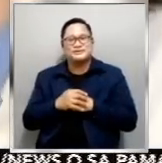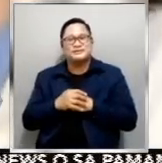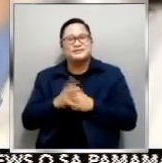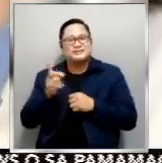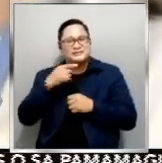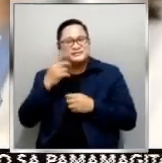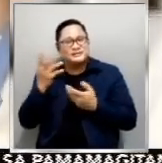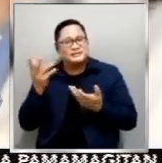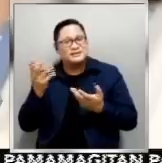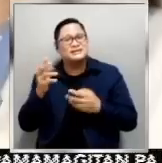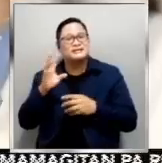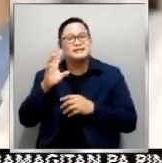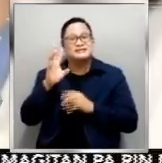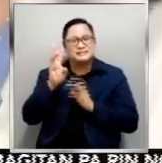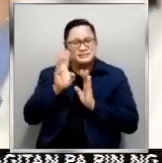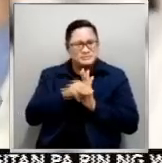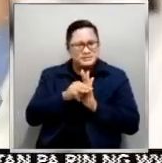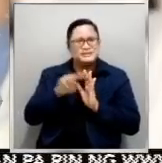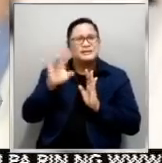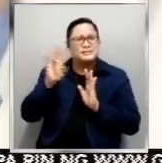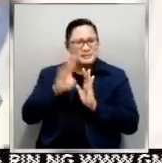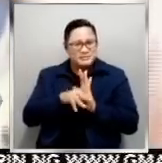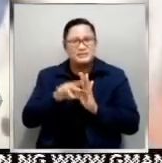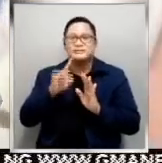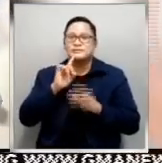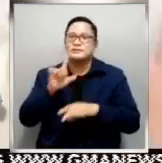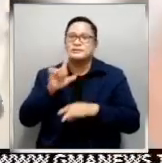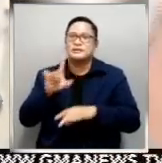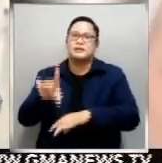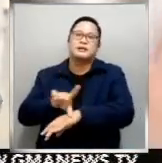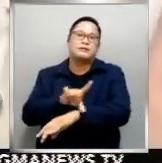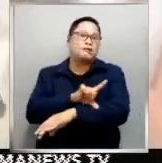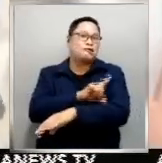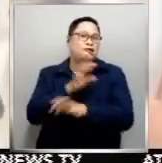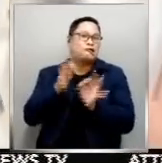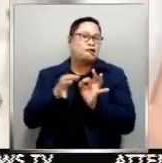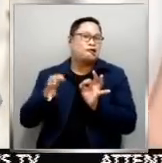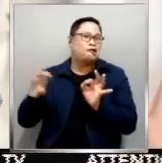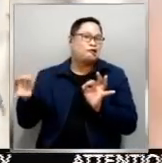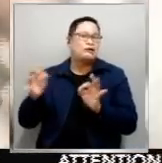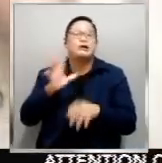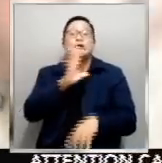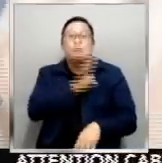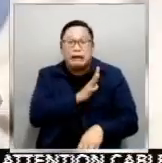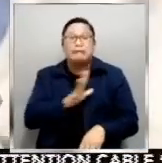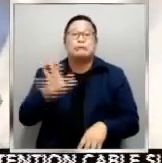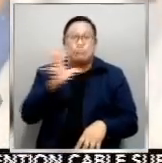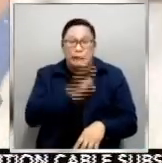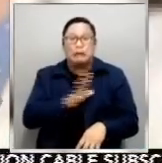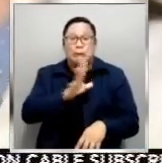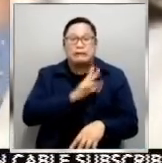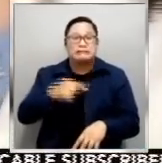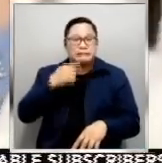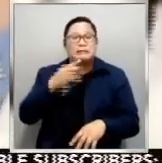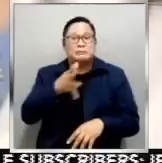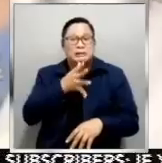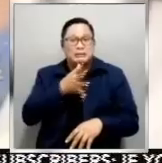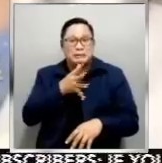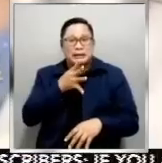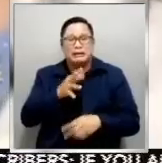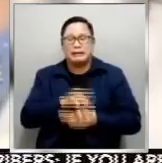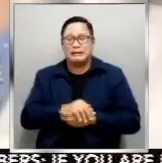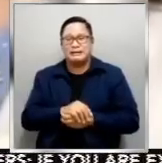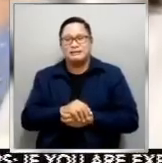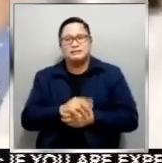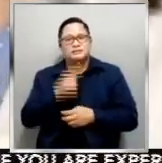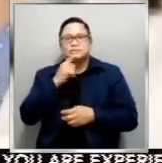6 minutes, 7 minutes. Ang tagal niya. Sabi niya, wait, wait. Tapos, okay, wait, wait, wait. Ang tagal, super,